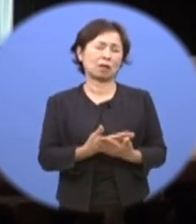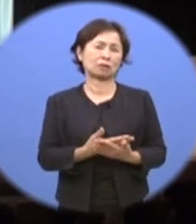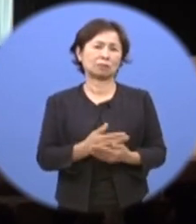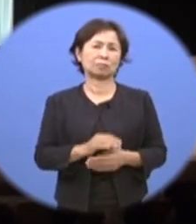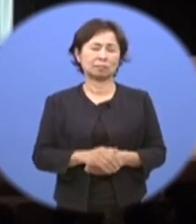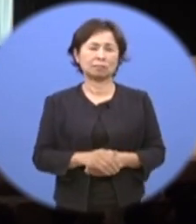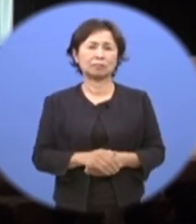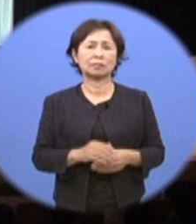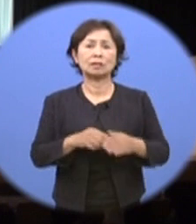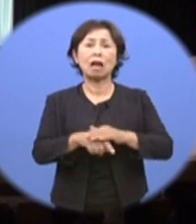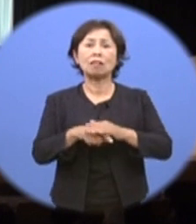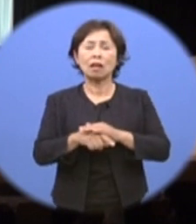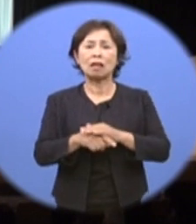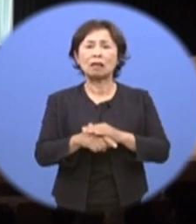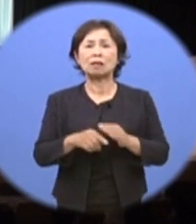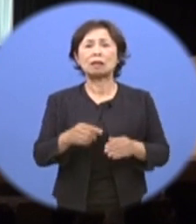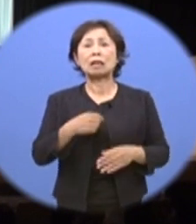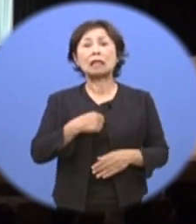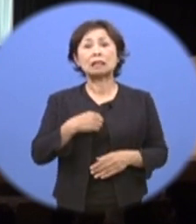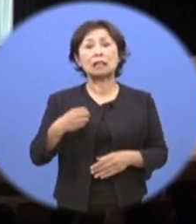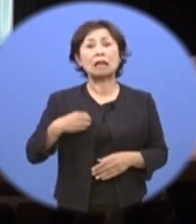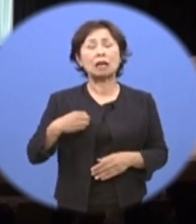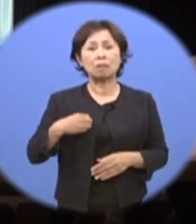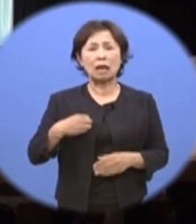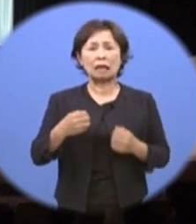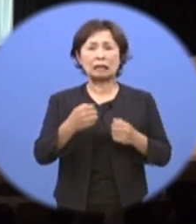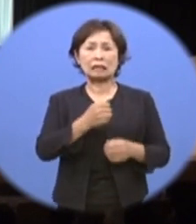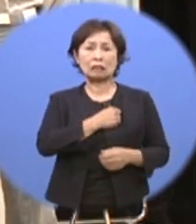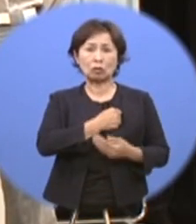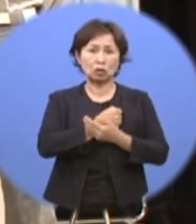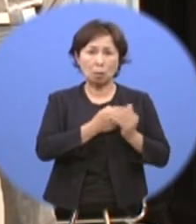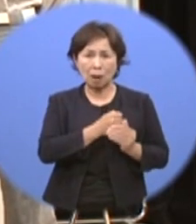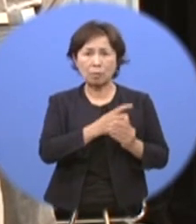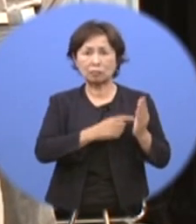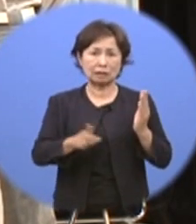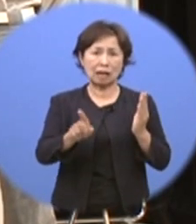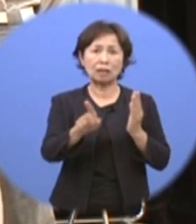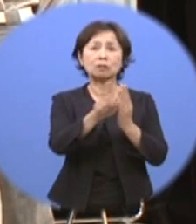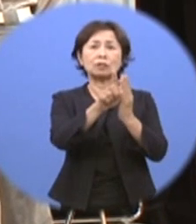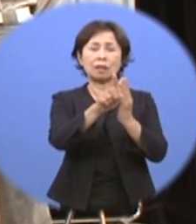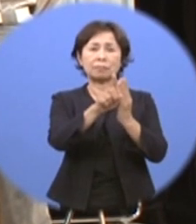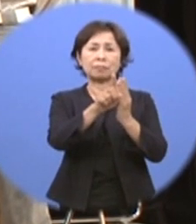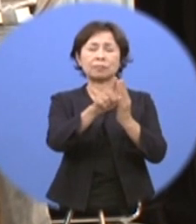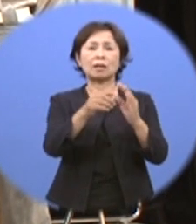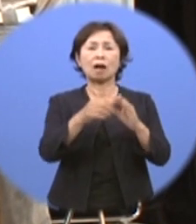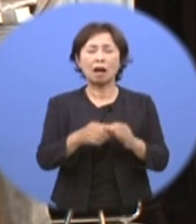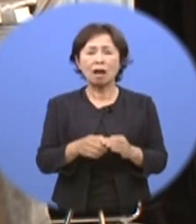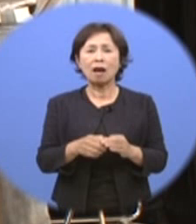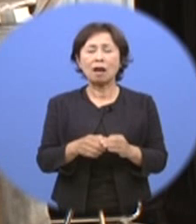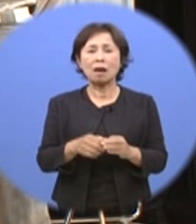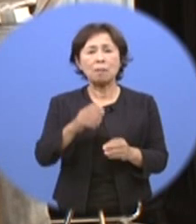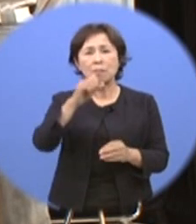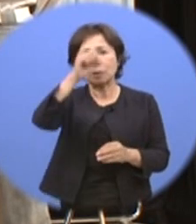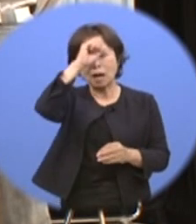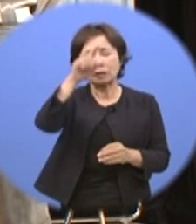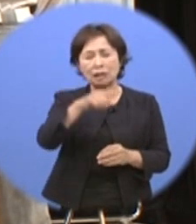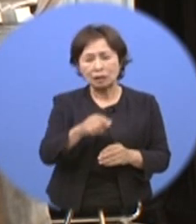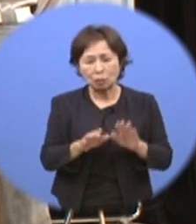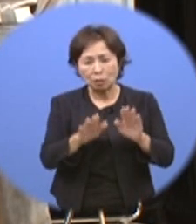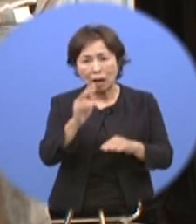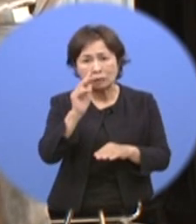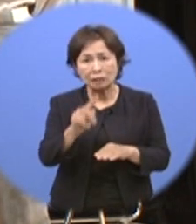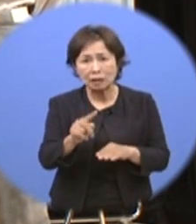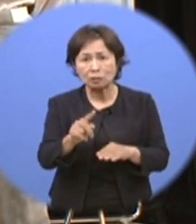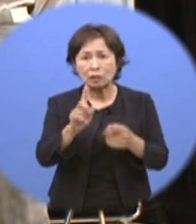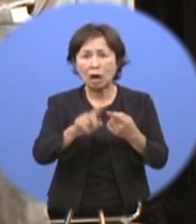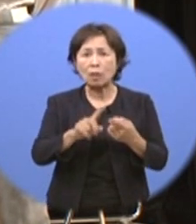救急隊は命を守ることが最優先であり、傷病者を観察し病態に応じて必要